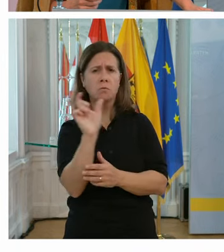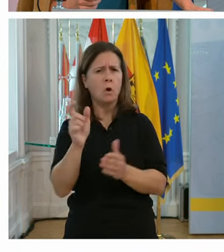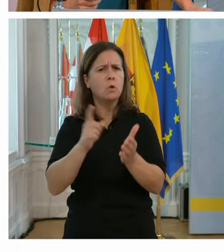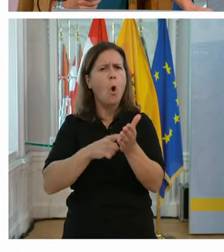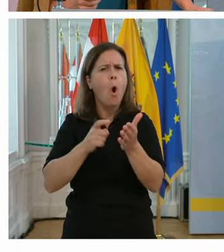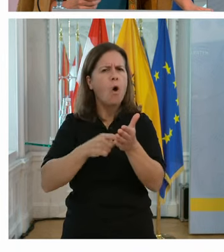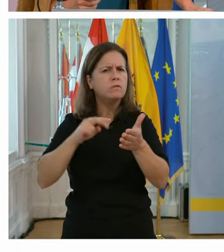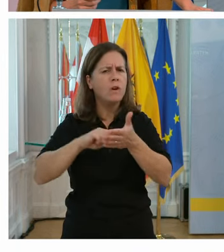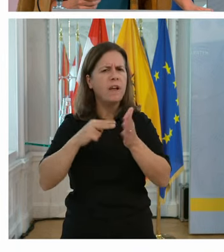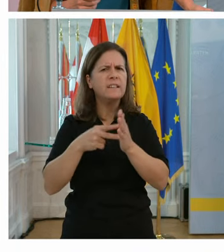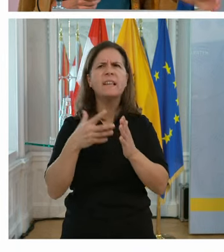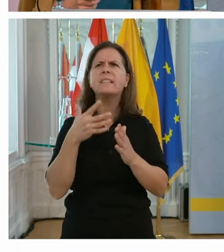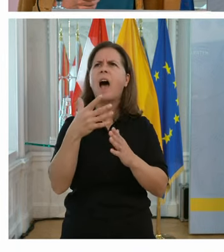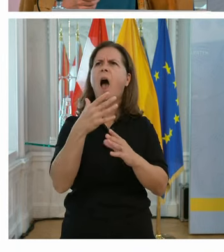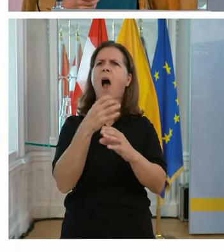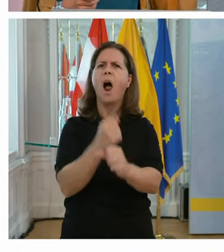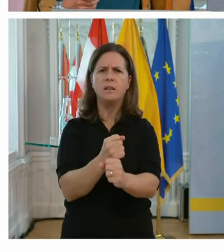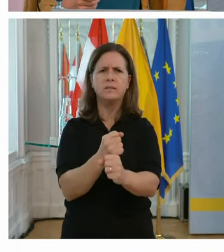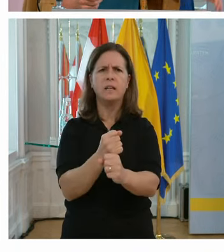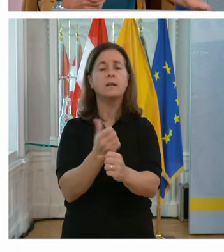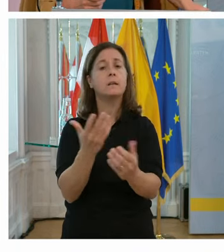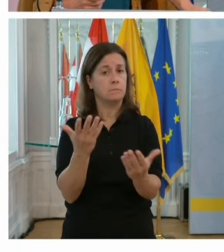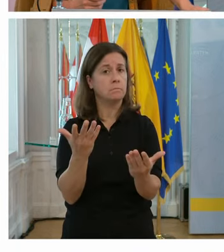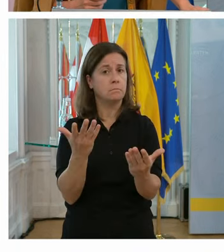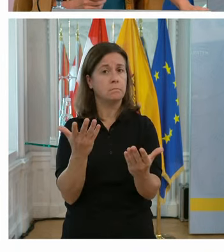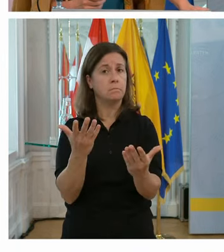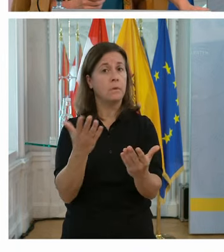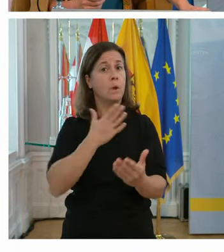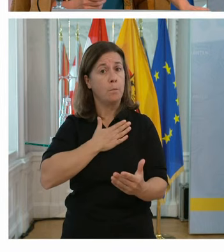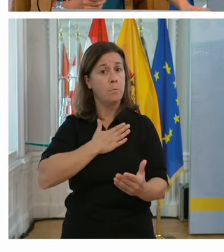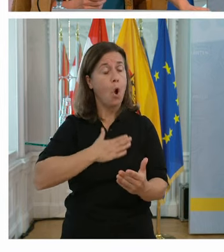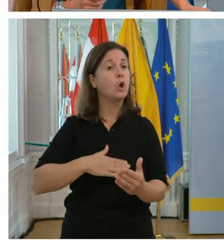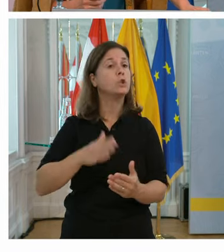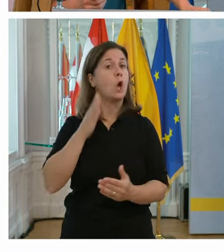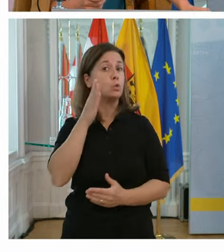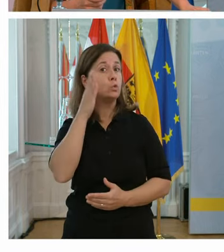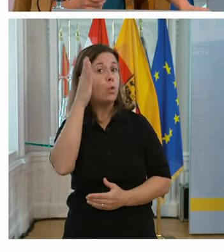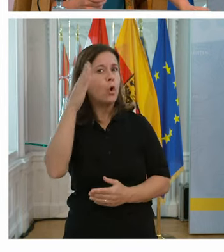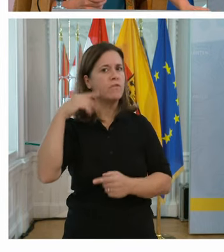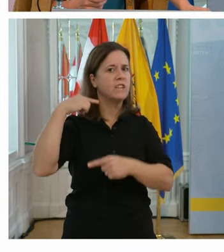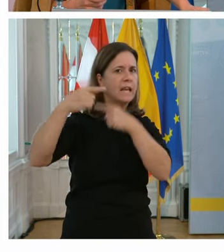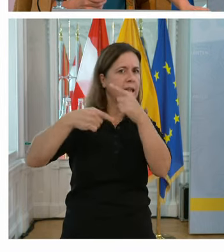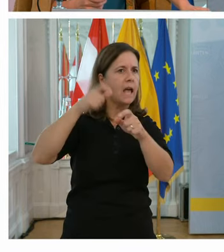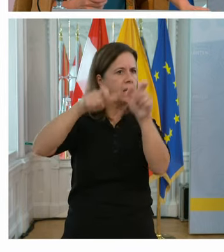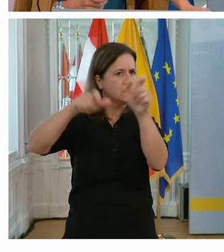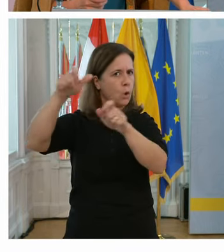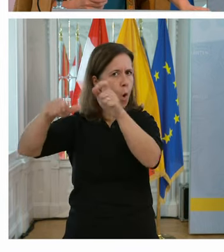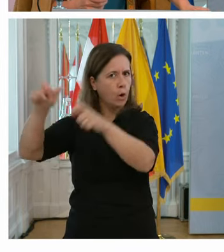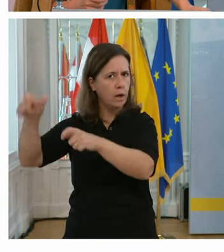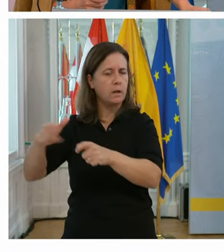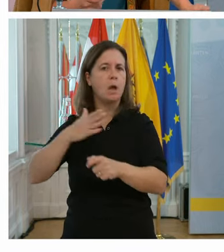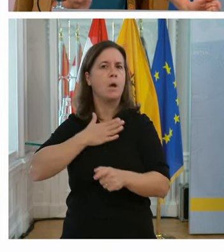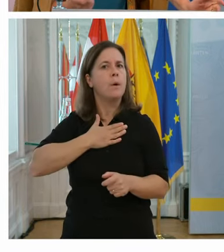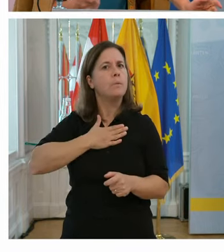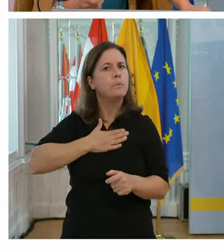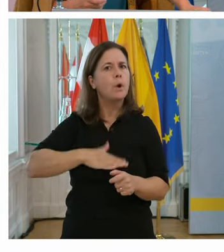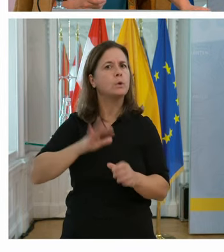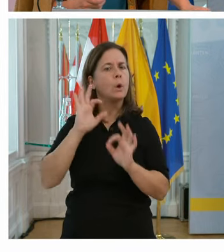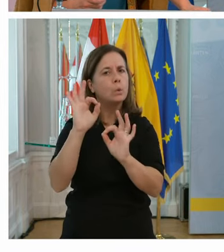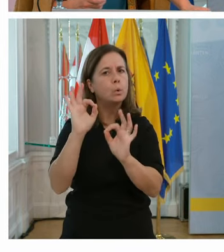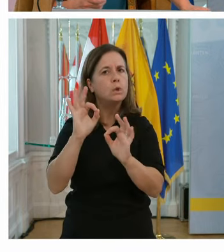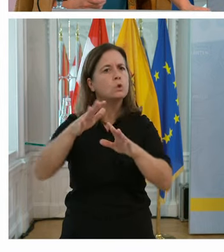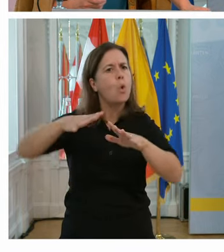werden, Nachhaltigkeit, ja, wir wollen zukünftigen Generationen ein